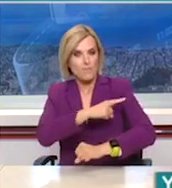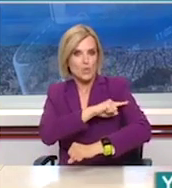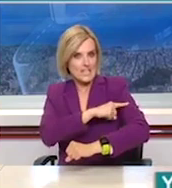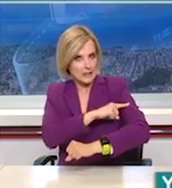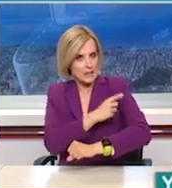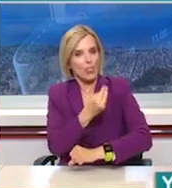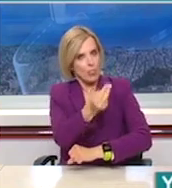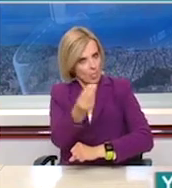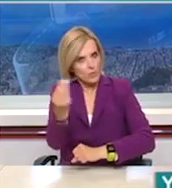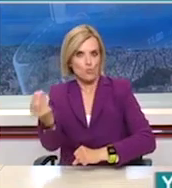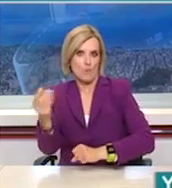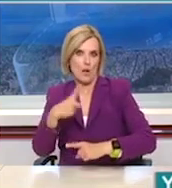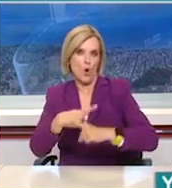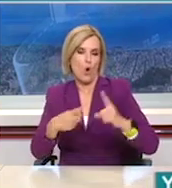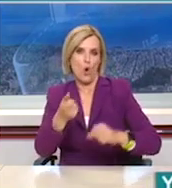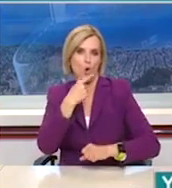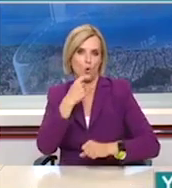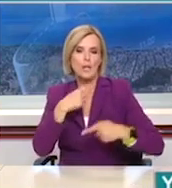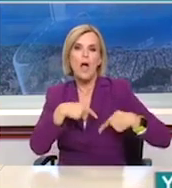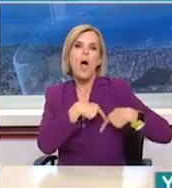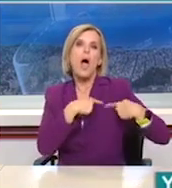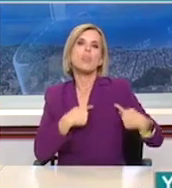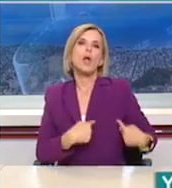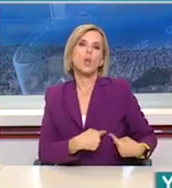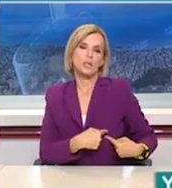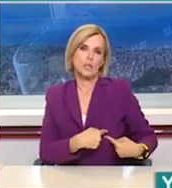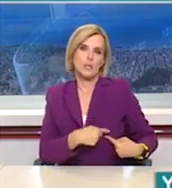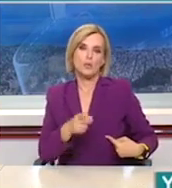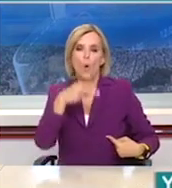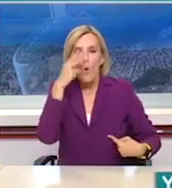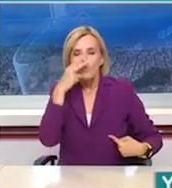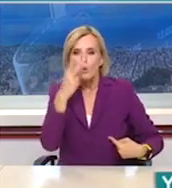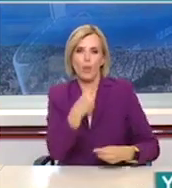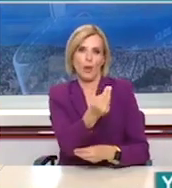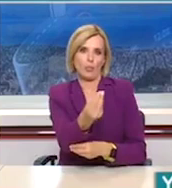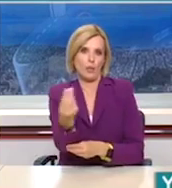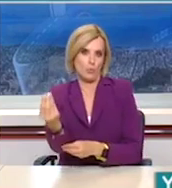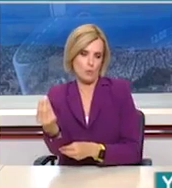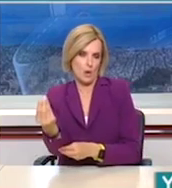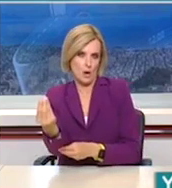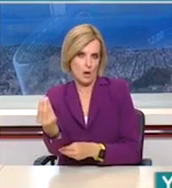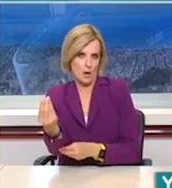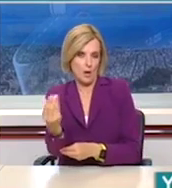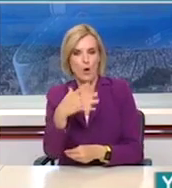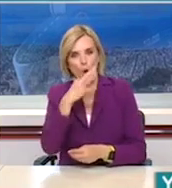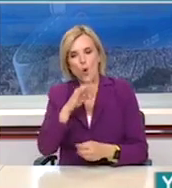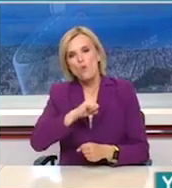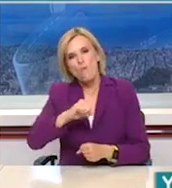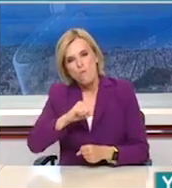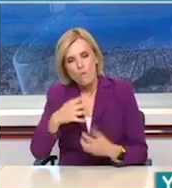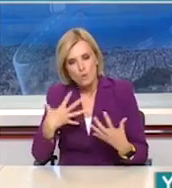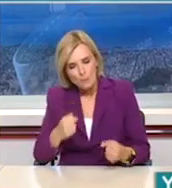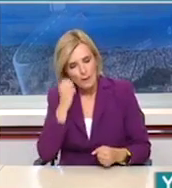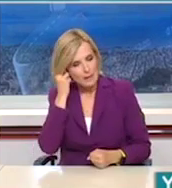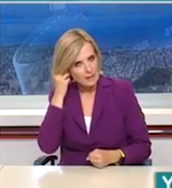έγινε μεμονωμένα, ήταν σε εθελούσια βάση, δεν έγινε σε μεγάλο αριθμό ασθενών και επειδή υπάρχει και ο φόβος πάντα όταν